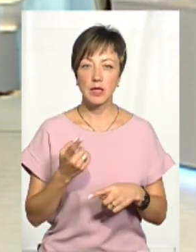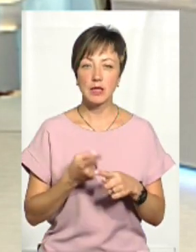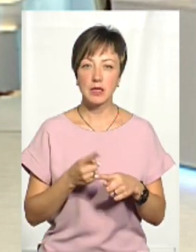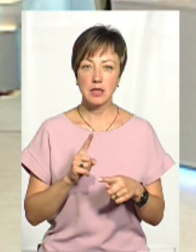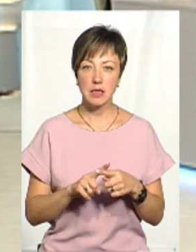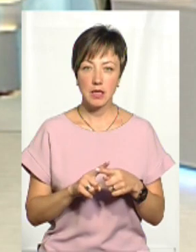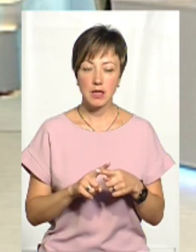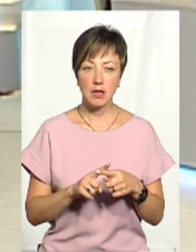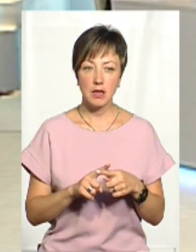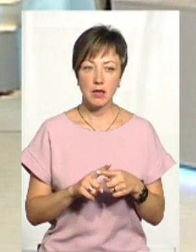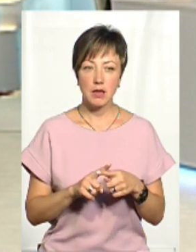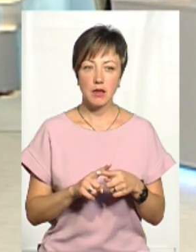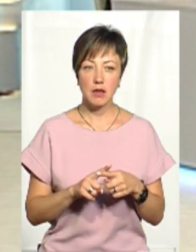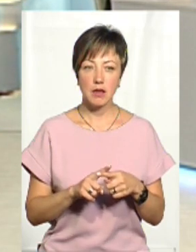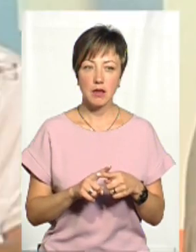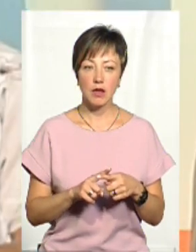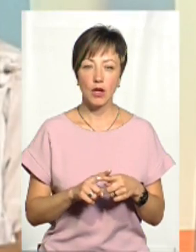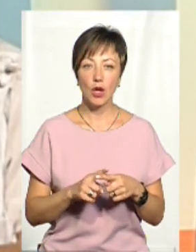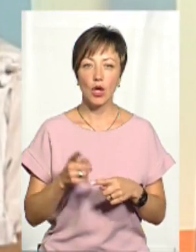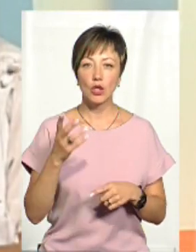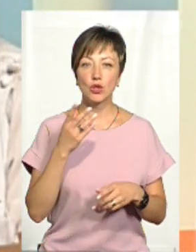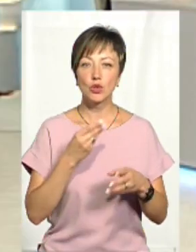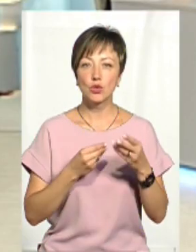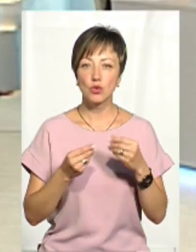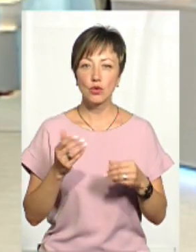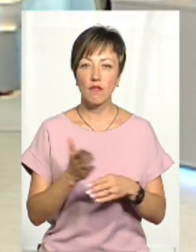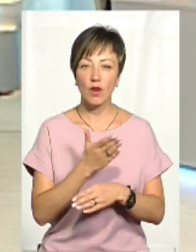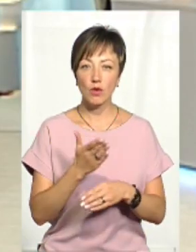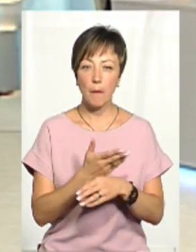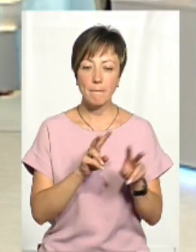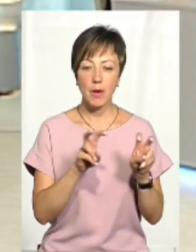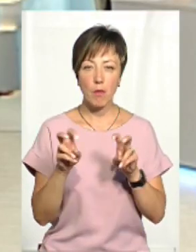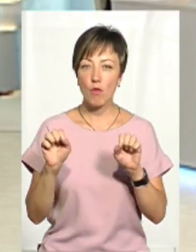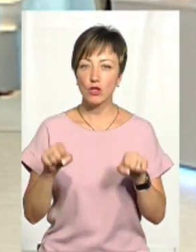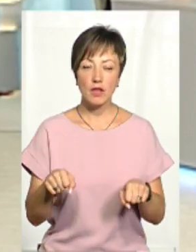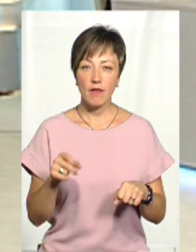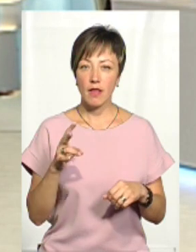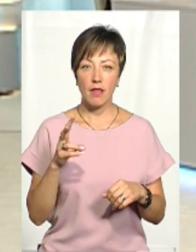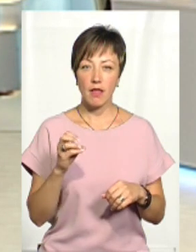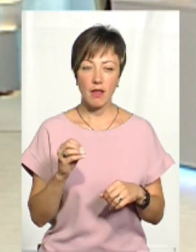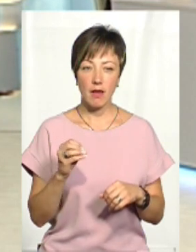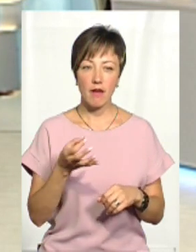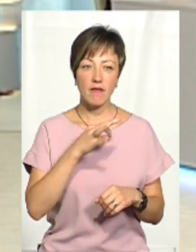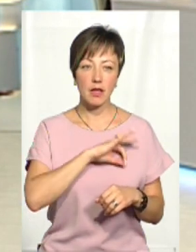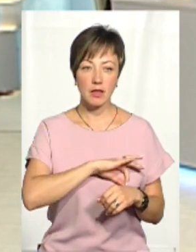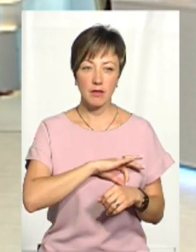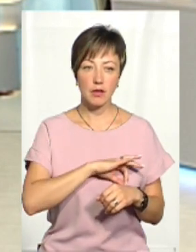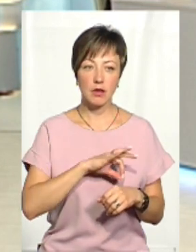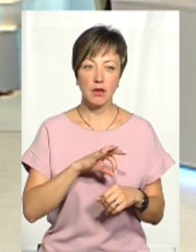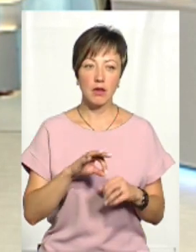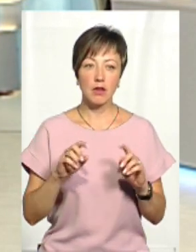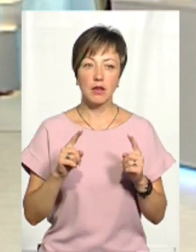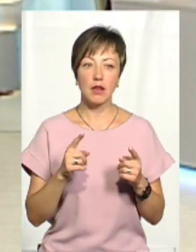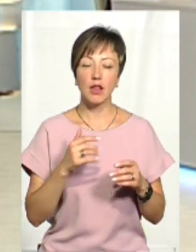штучно виготовленими препаратами. Можливо, це не досить гарний, ефективний